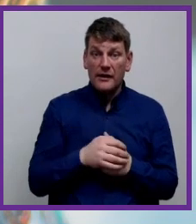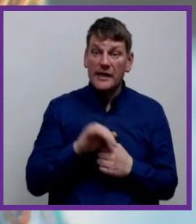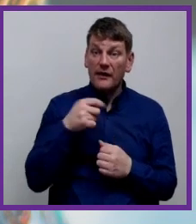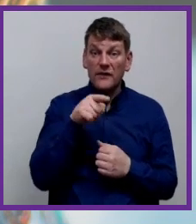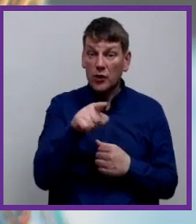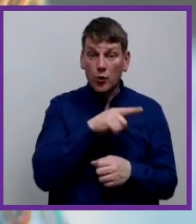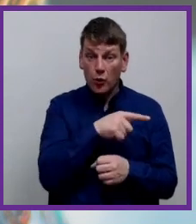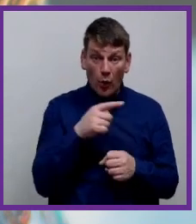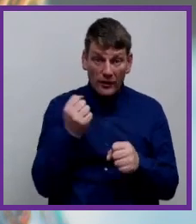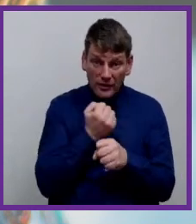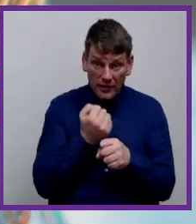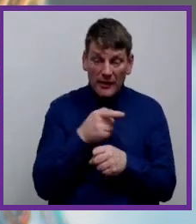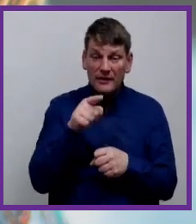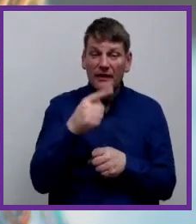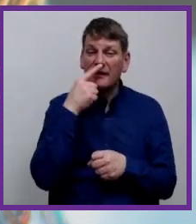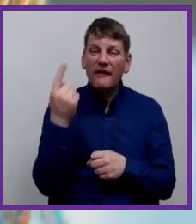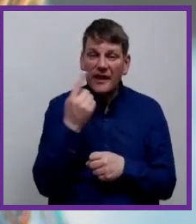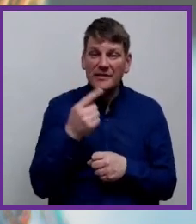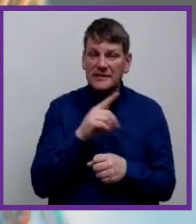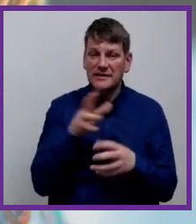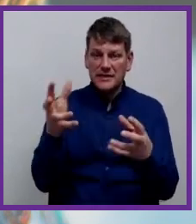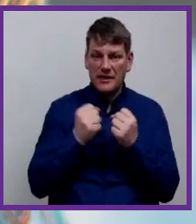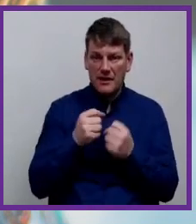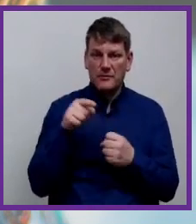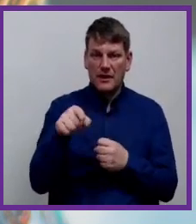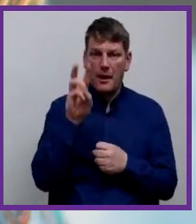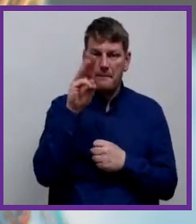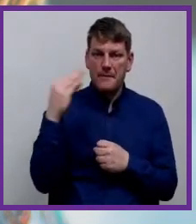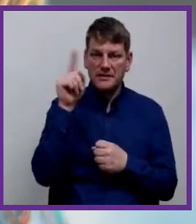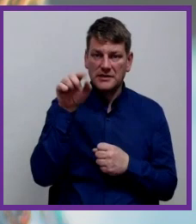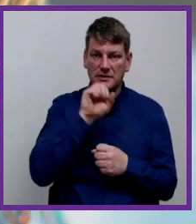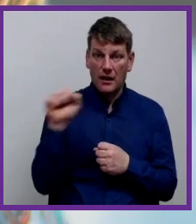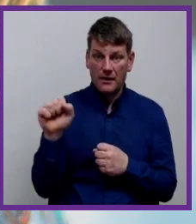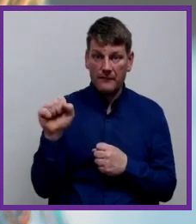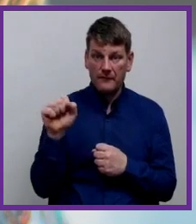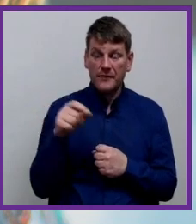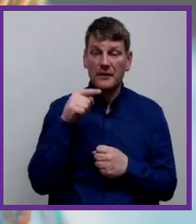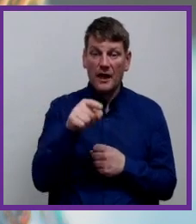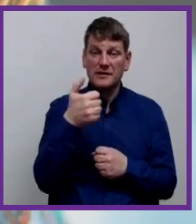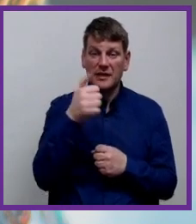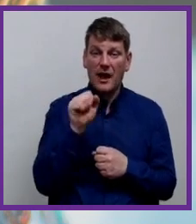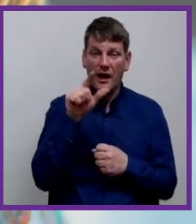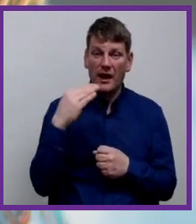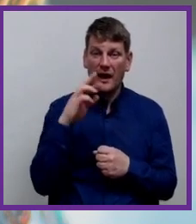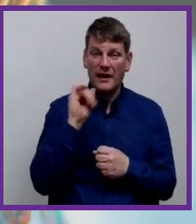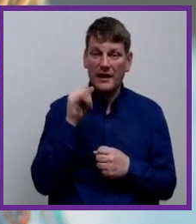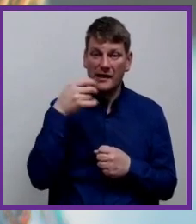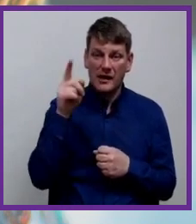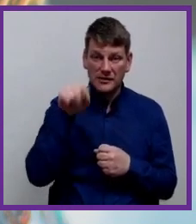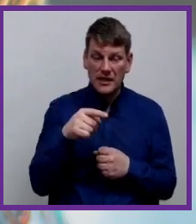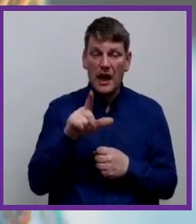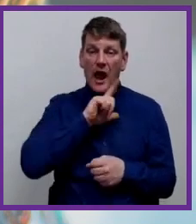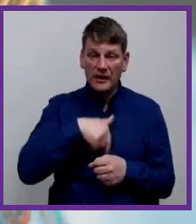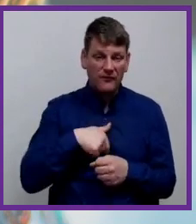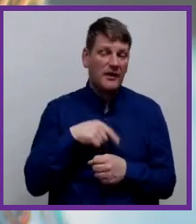to nedara, tad vispār neviens viņu neņem tajā mesā. Un tās galerijas, kas ir Latvijā, vispār viņas